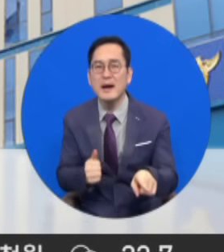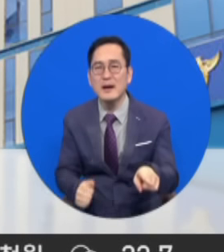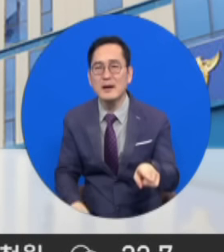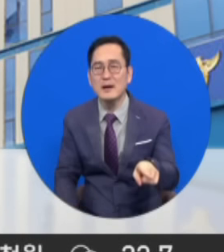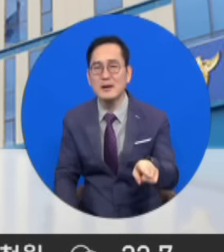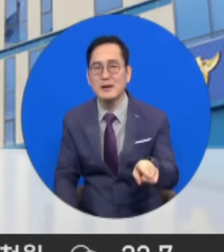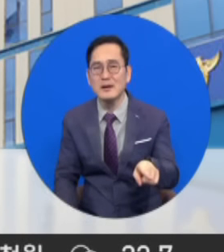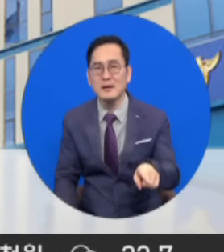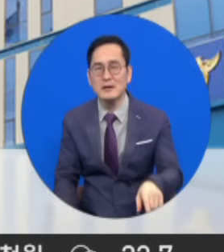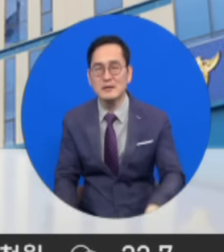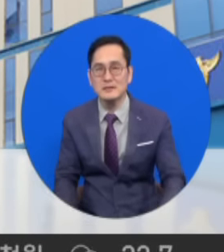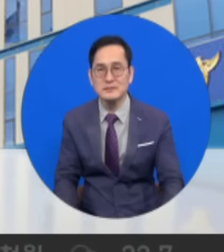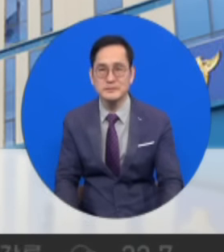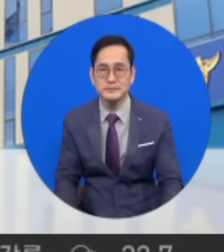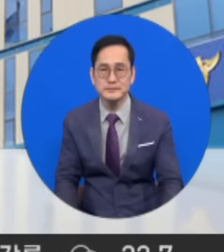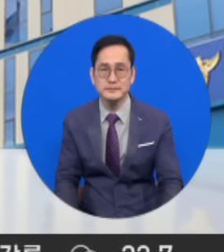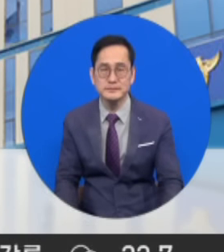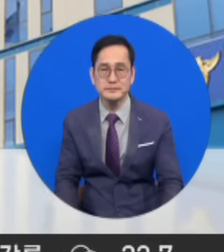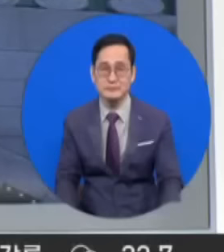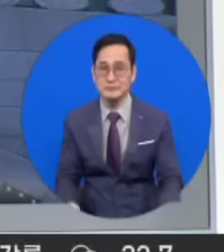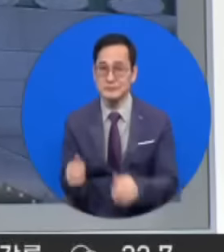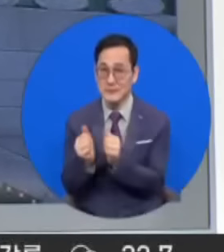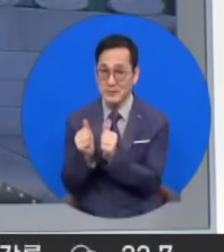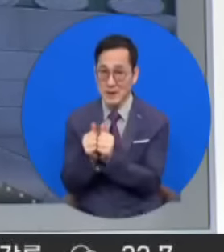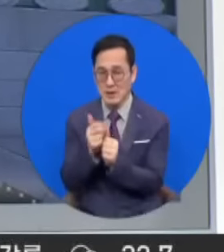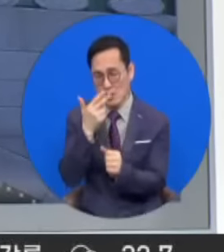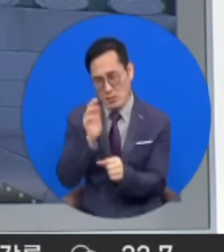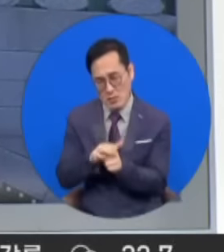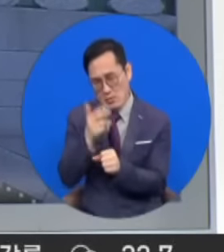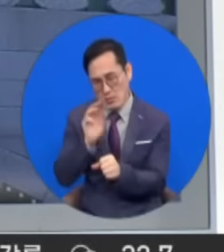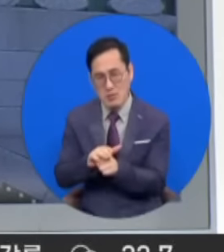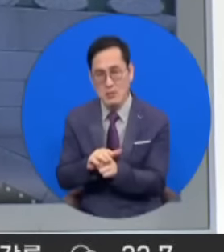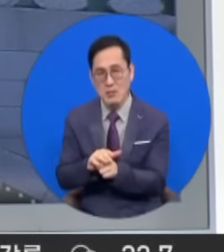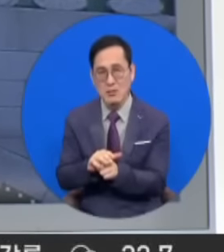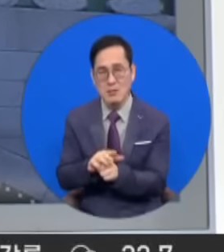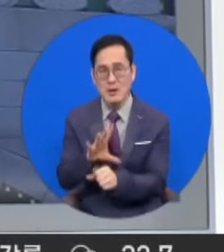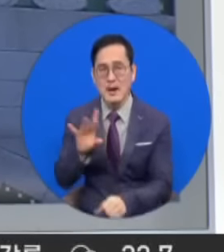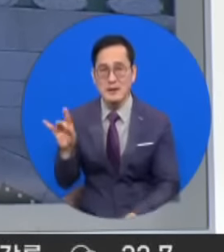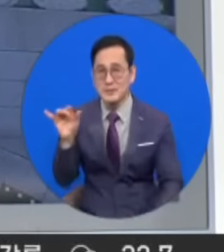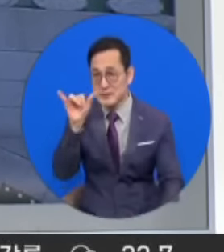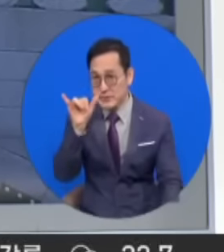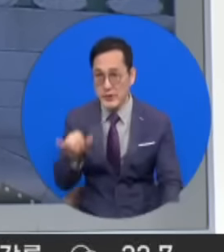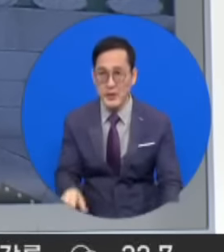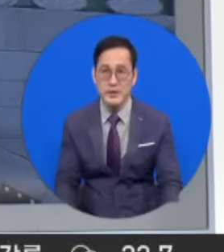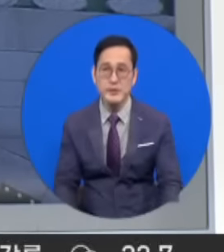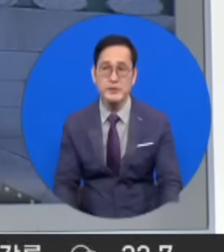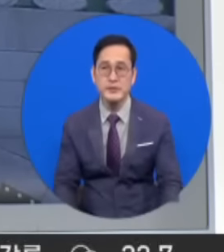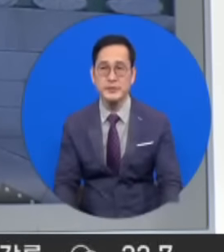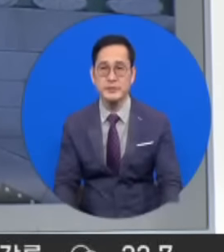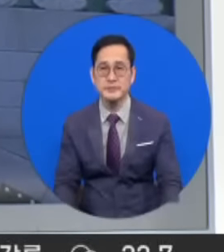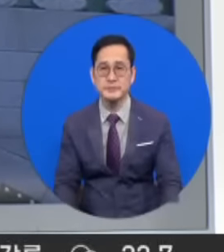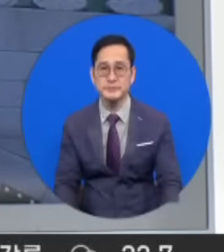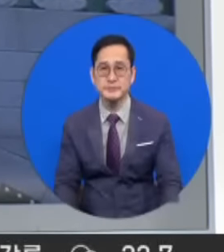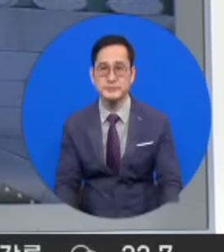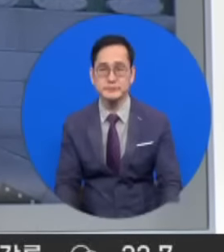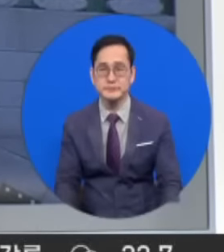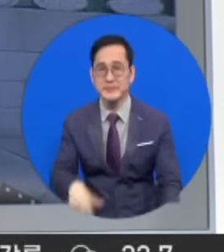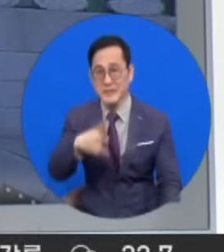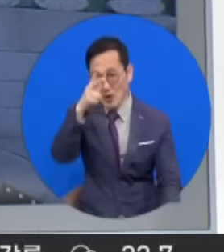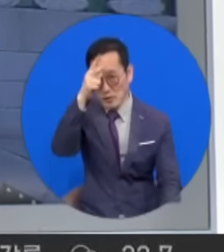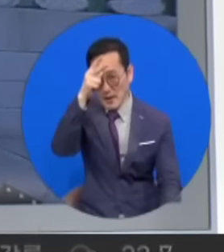사실은 이 남성들에게 있어서 굉장히 억울한 상황에 몰릴 경우가 종종 있을 수 있는데